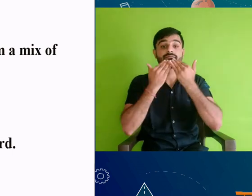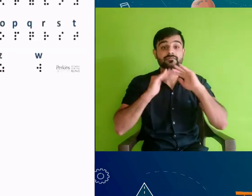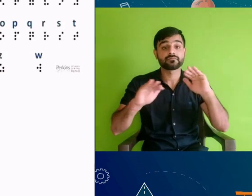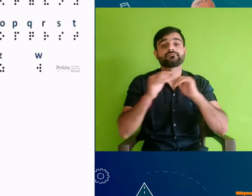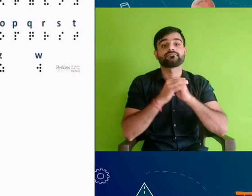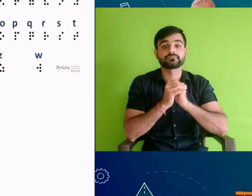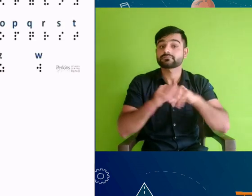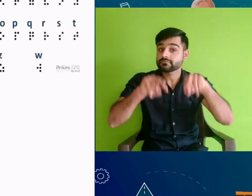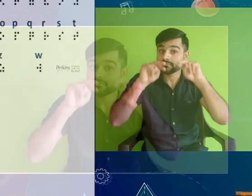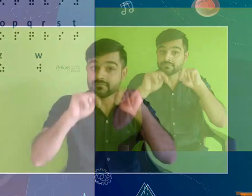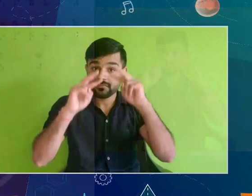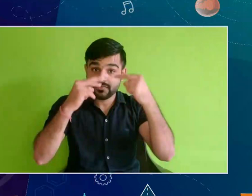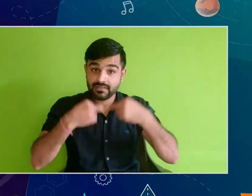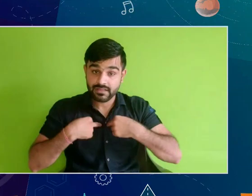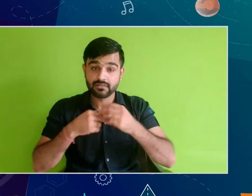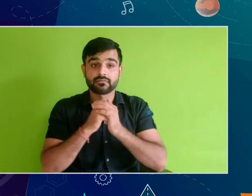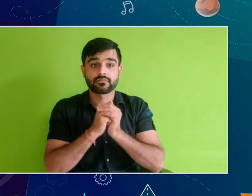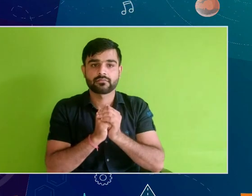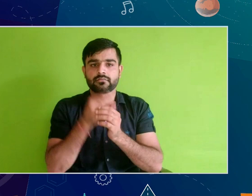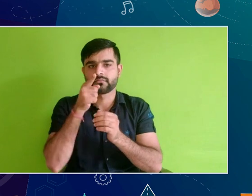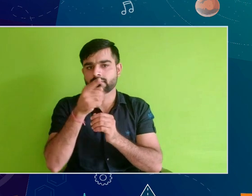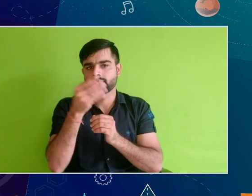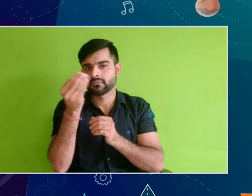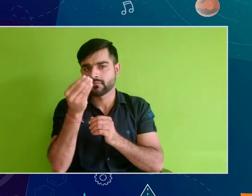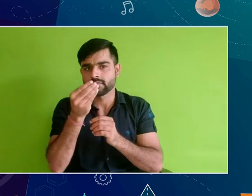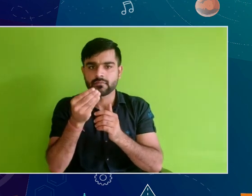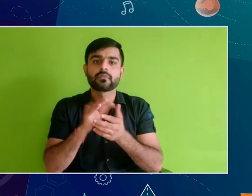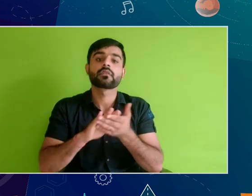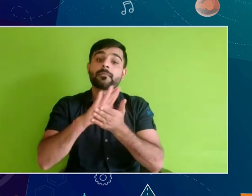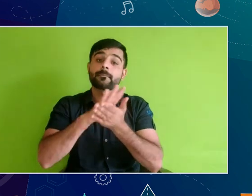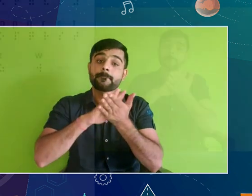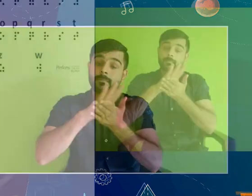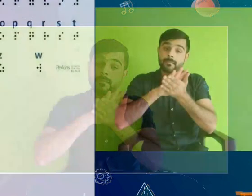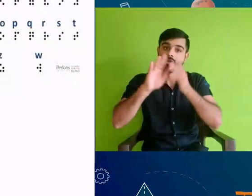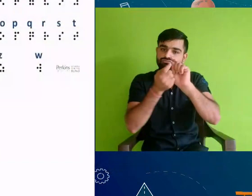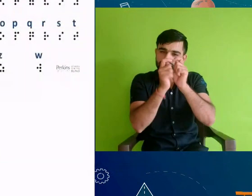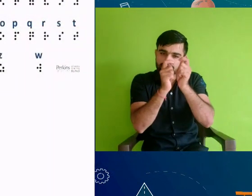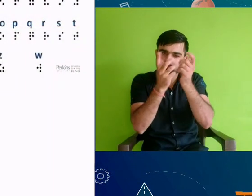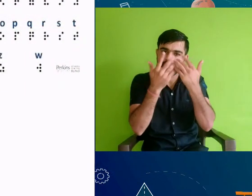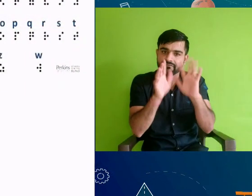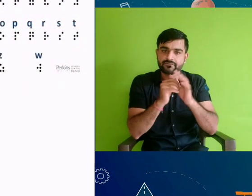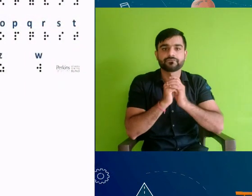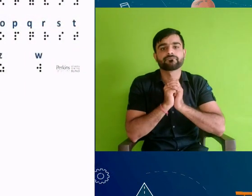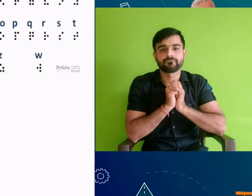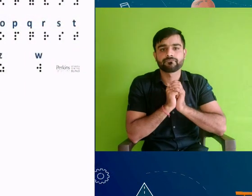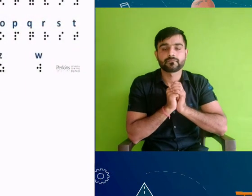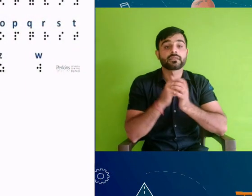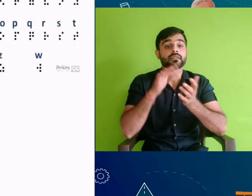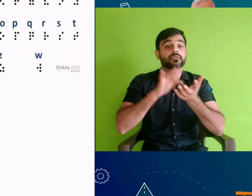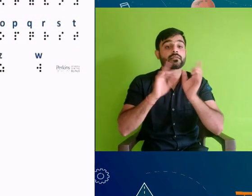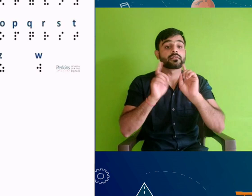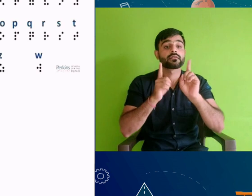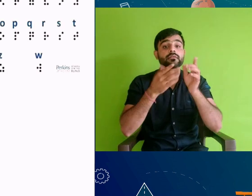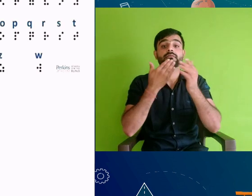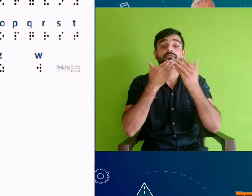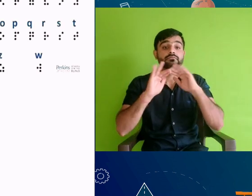को देखते हुए मैंने इसमें ये need based modification किया है, जहां हम उनको बोल सकते हैं